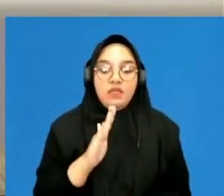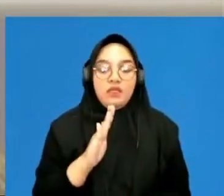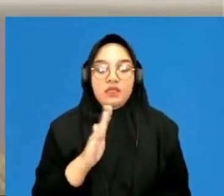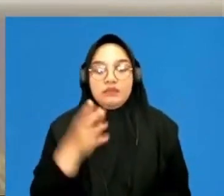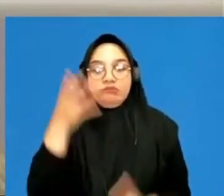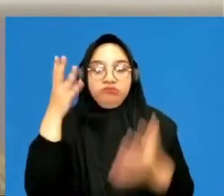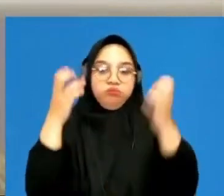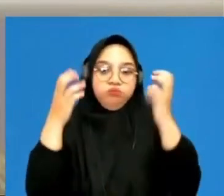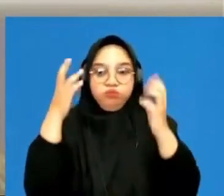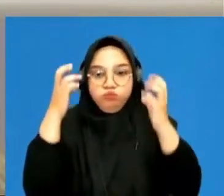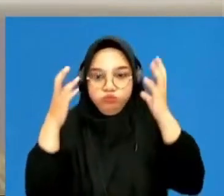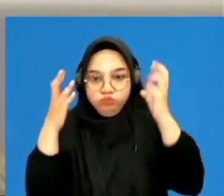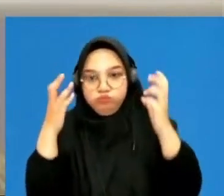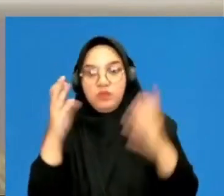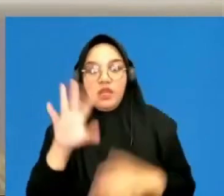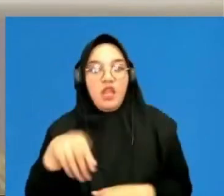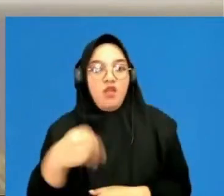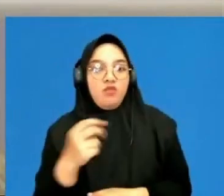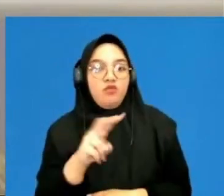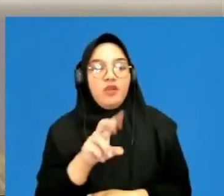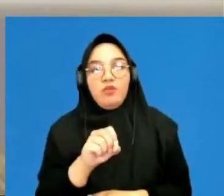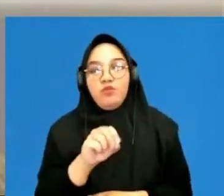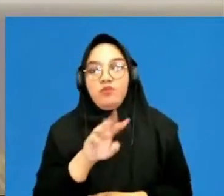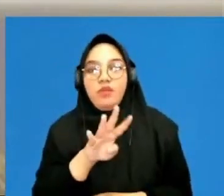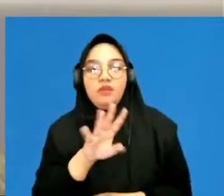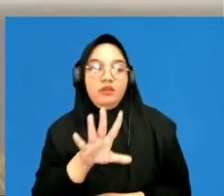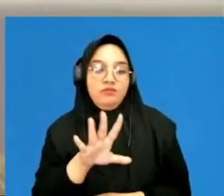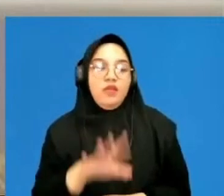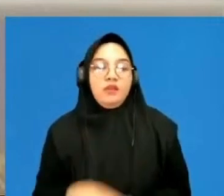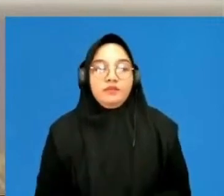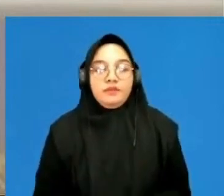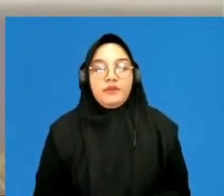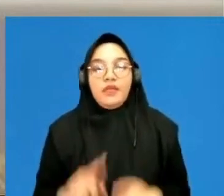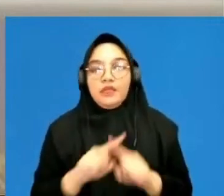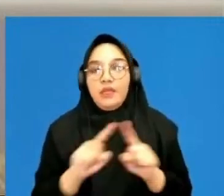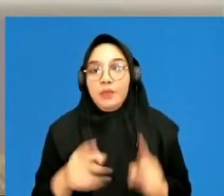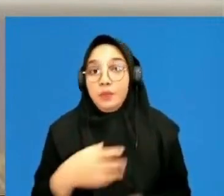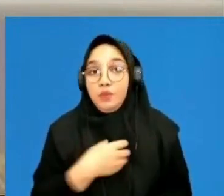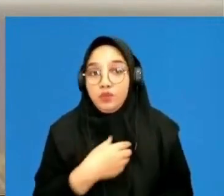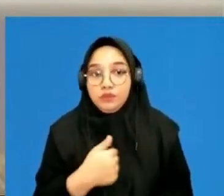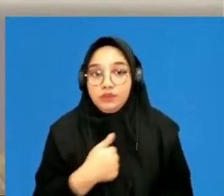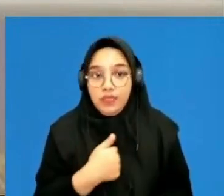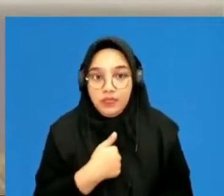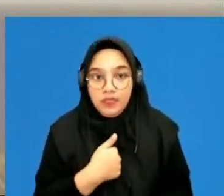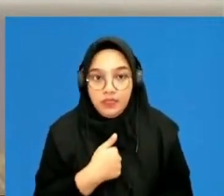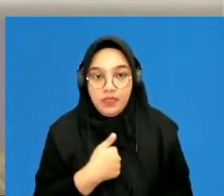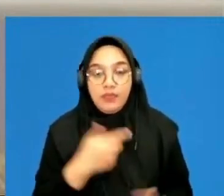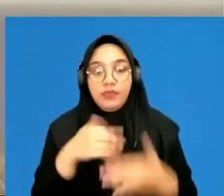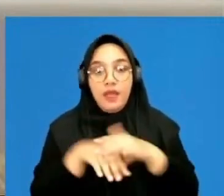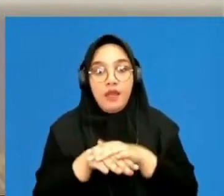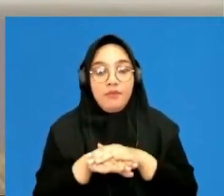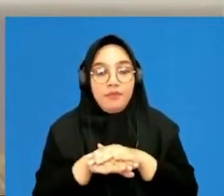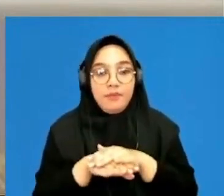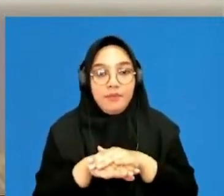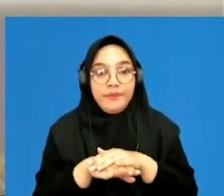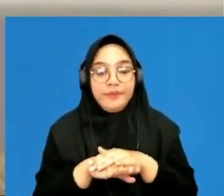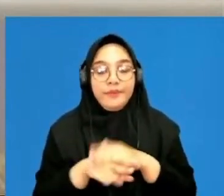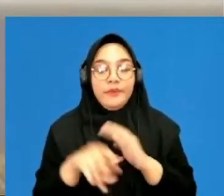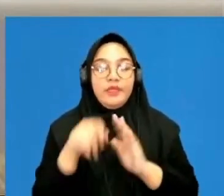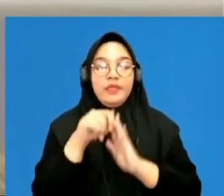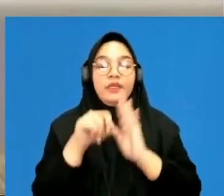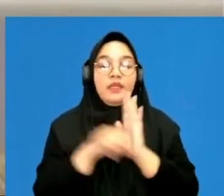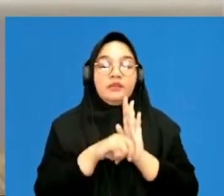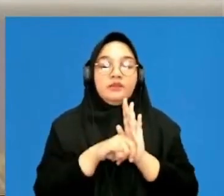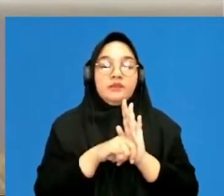pada tahun 2045 Tapi menurut saya di dalam indeks